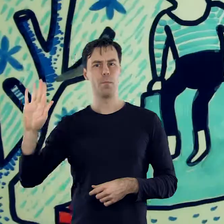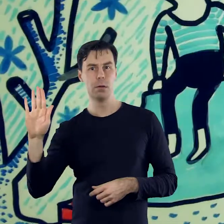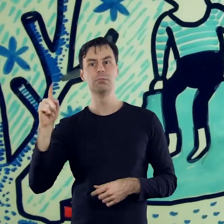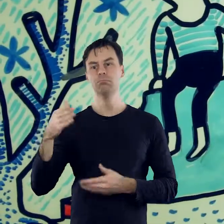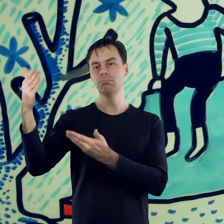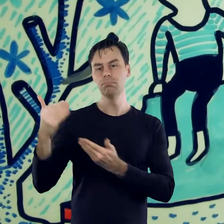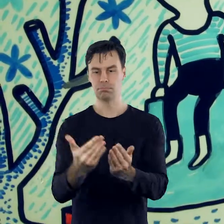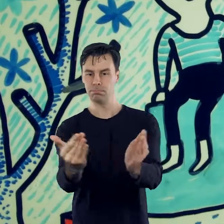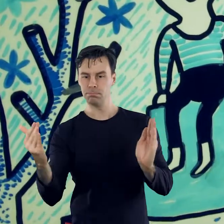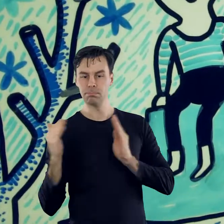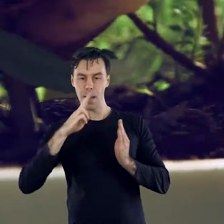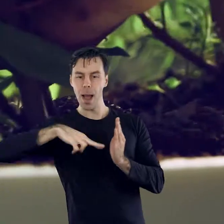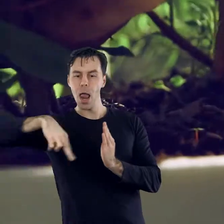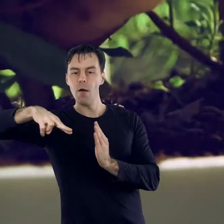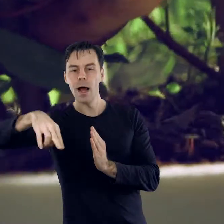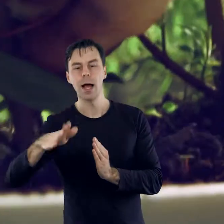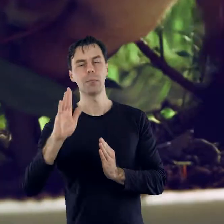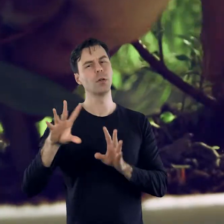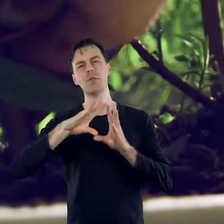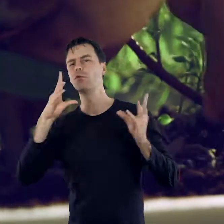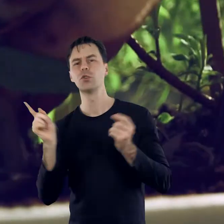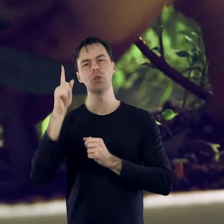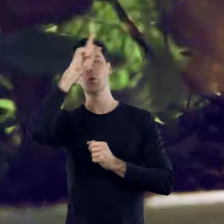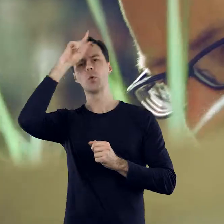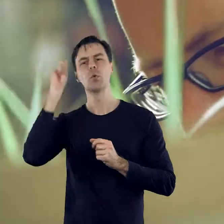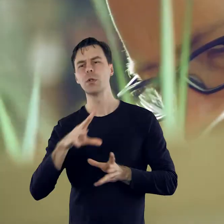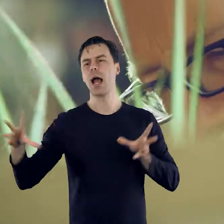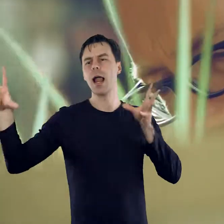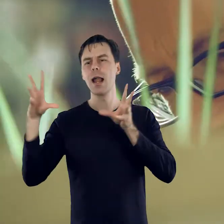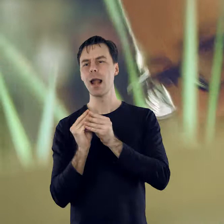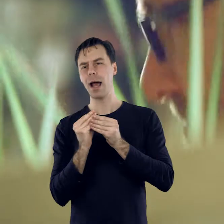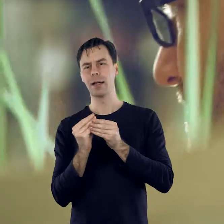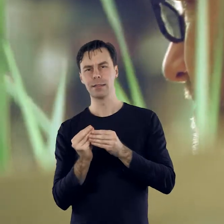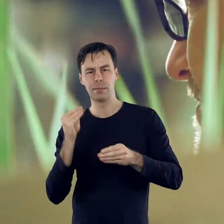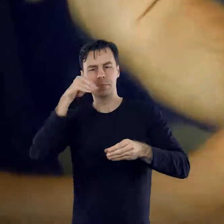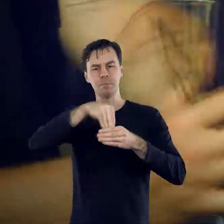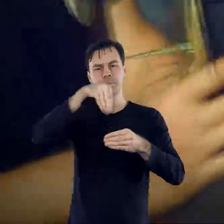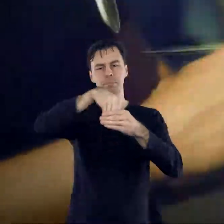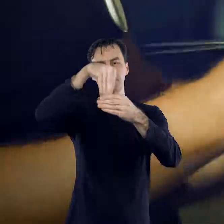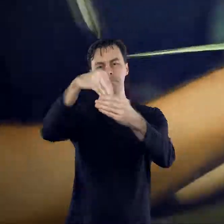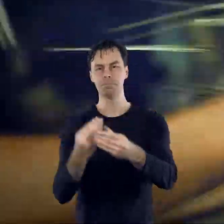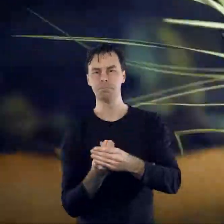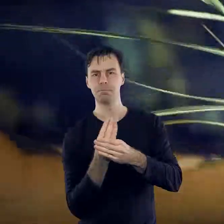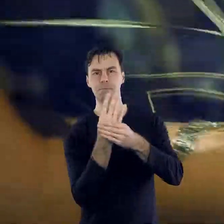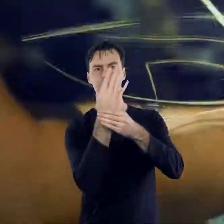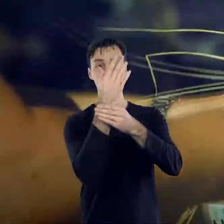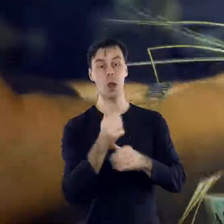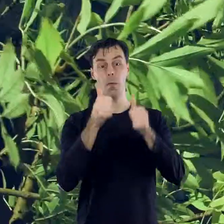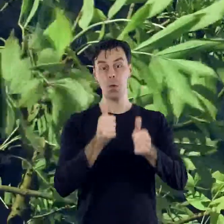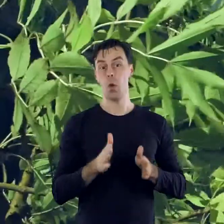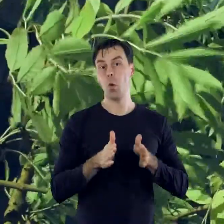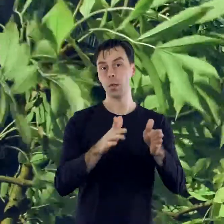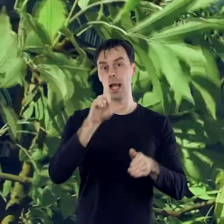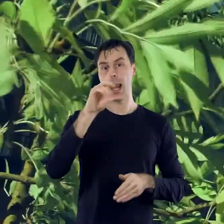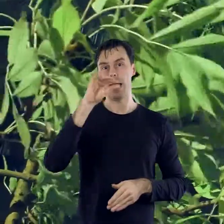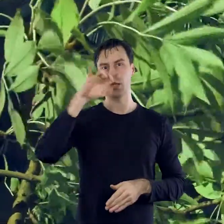wszyscy razem i członkowie stowarzyszenia i mieszkańcy zasadziliśmy w nich rośliny i postawiliśmy na